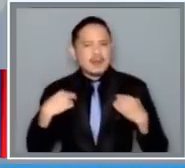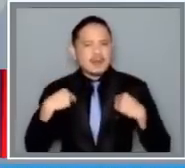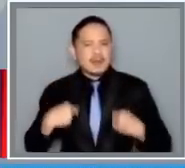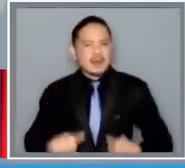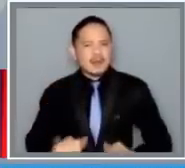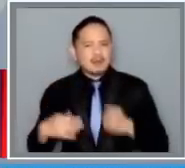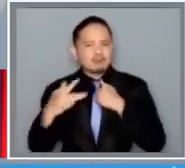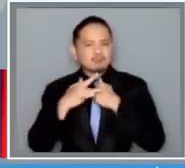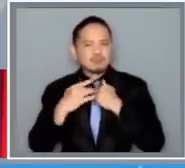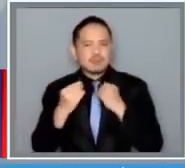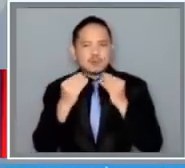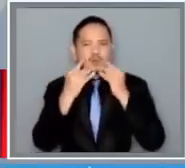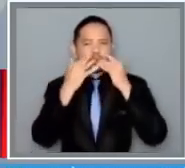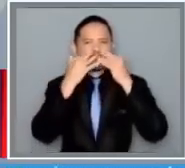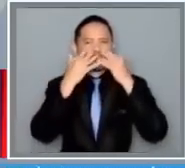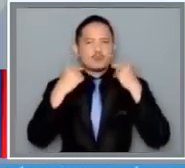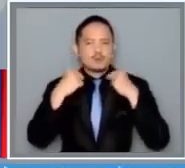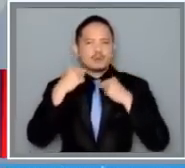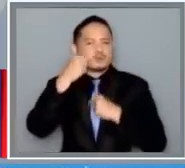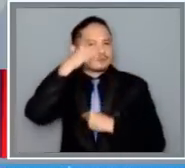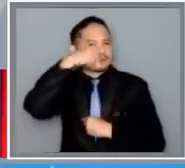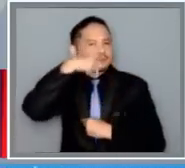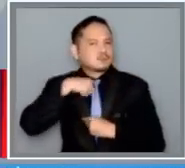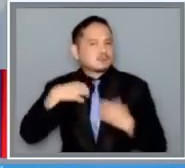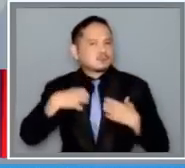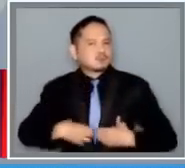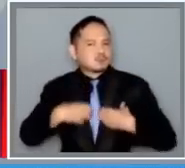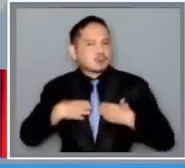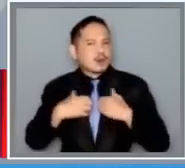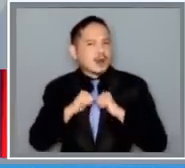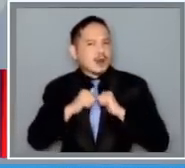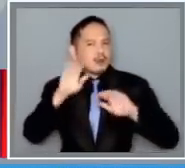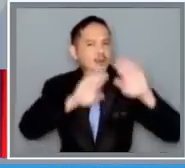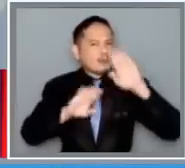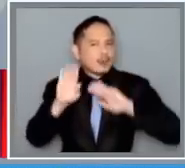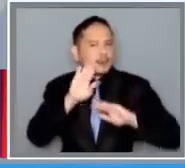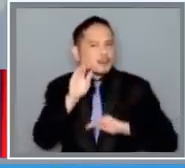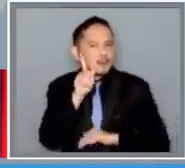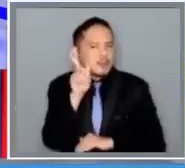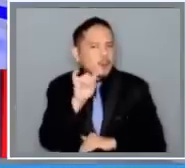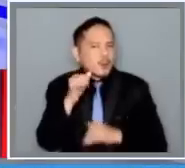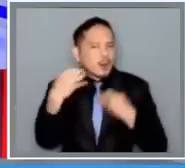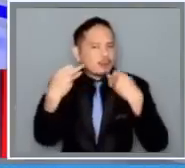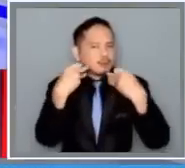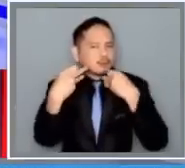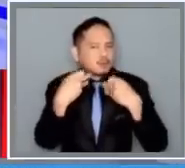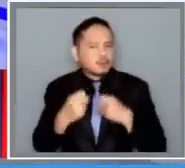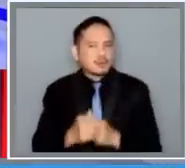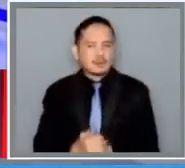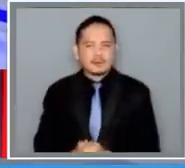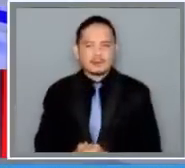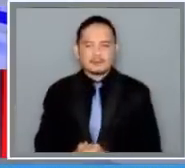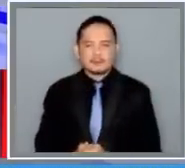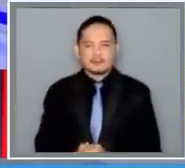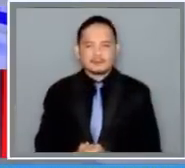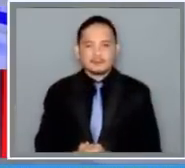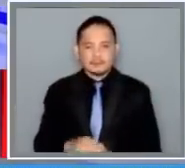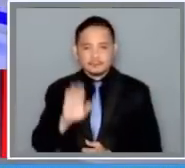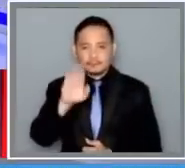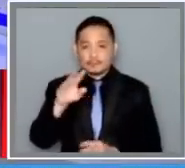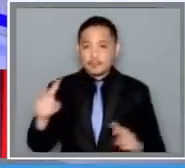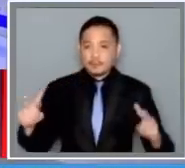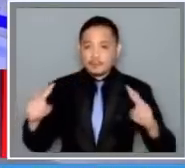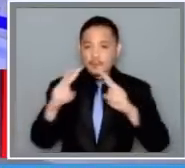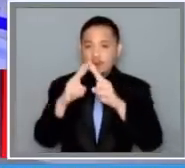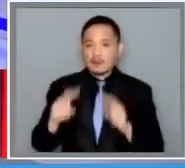sinuses natin, bahagi ng respiratory natin. Yeah, actually ang main component kasi ng volcanic smog or VAG